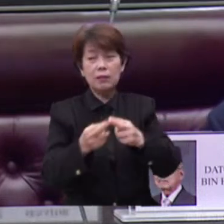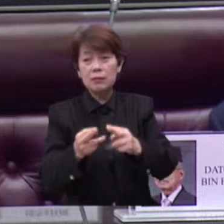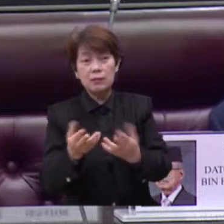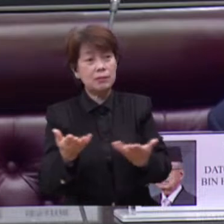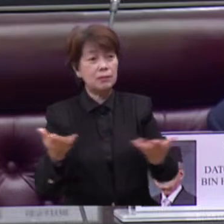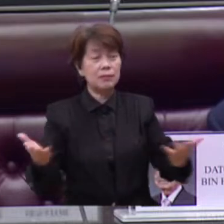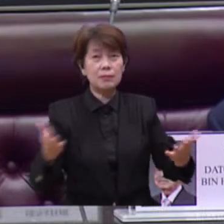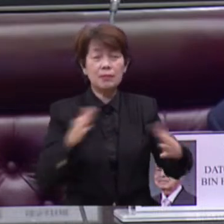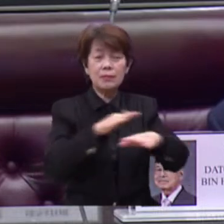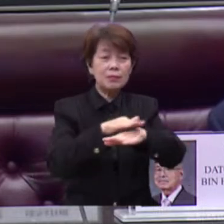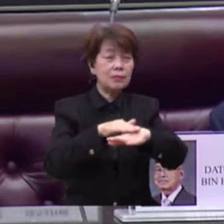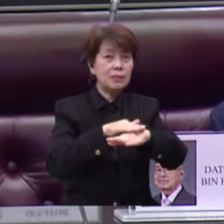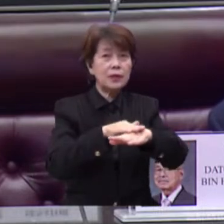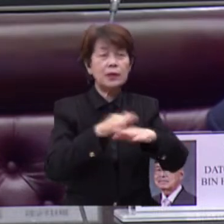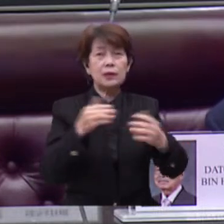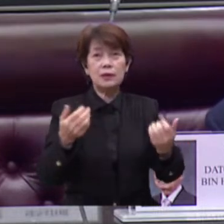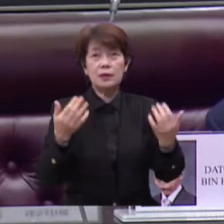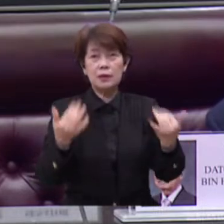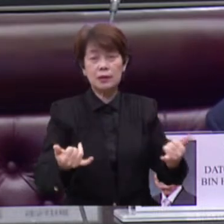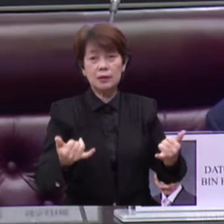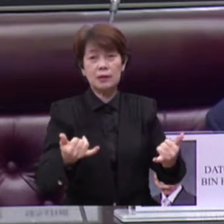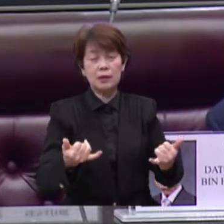kita menggunakan